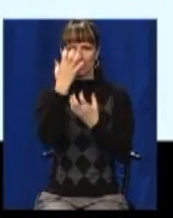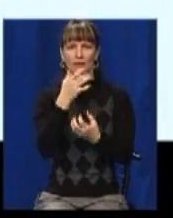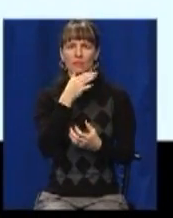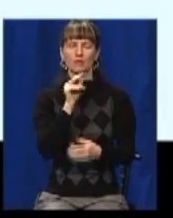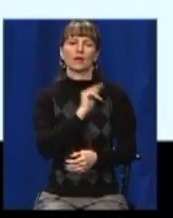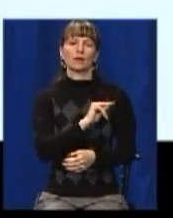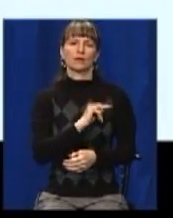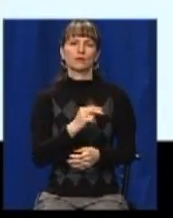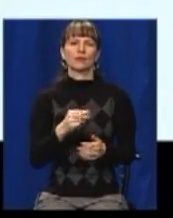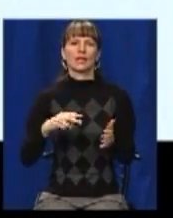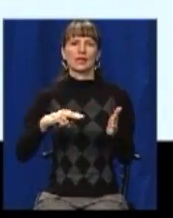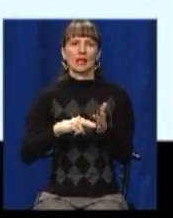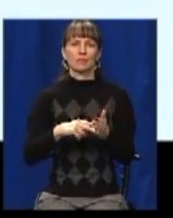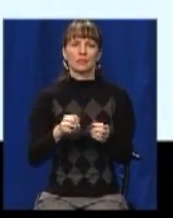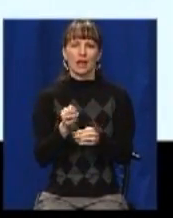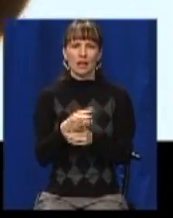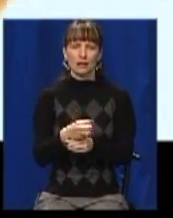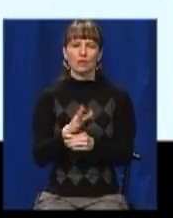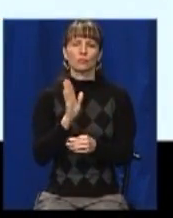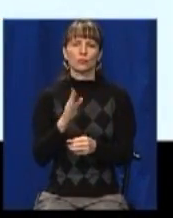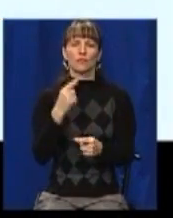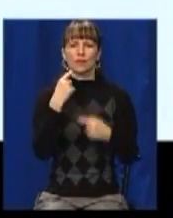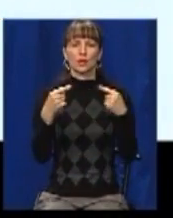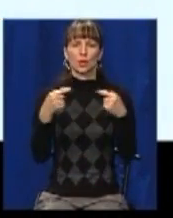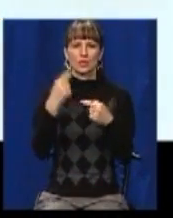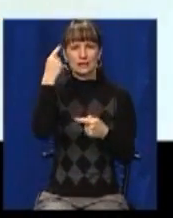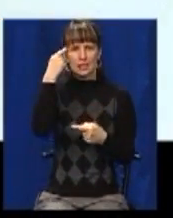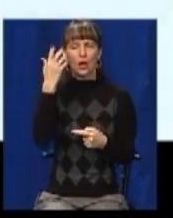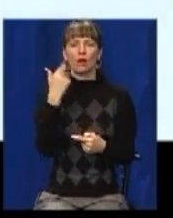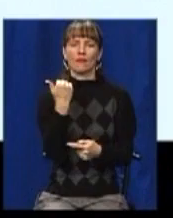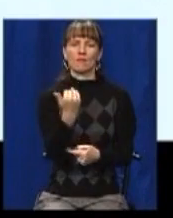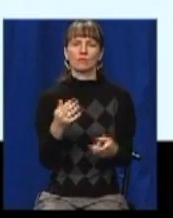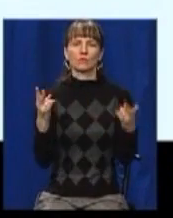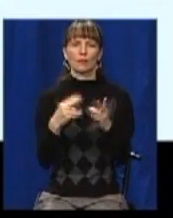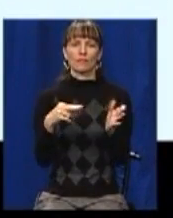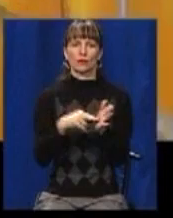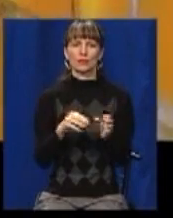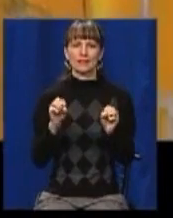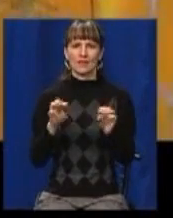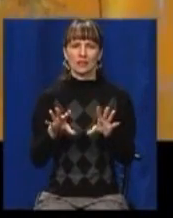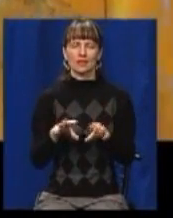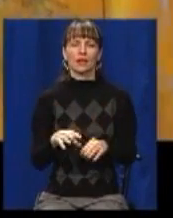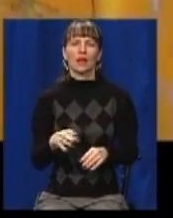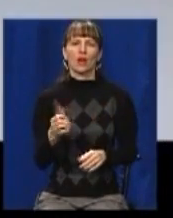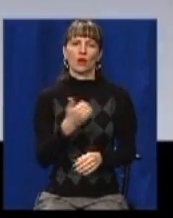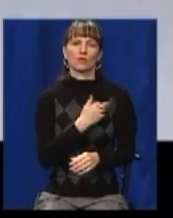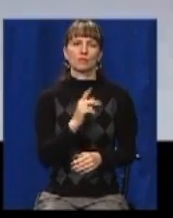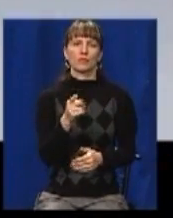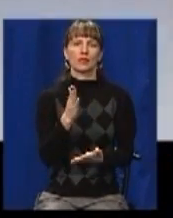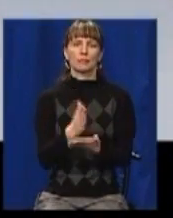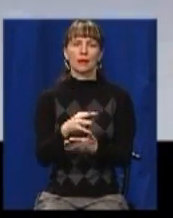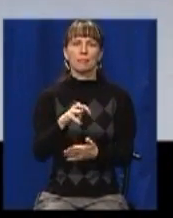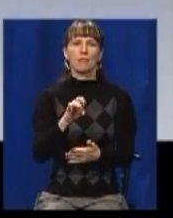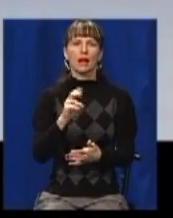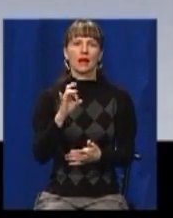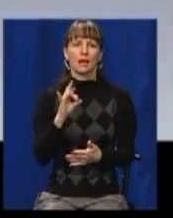Тож капці-ліхтарики завжди будуть з вами та на вас і точно знатимуть, коли вам необхідно увімкнути світло. Чи хотіли б ви мати маркер,